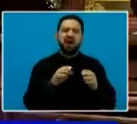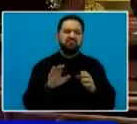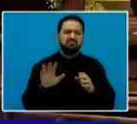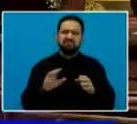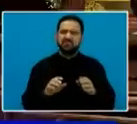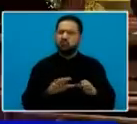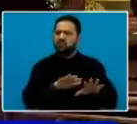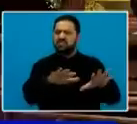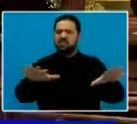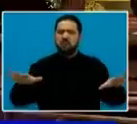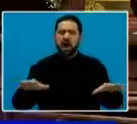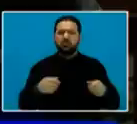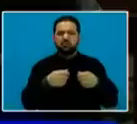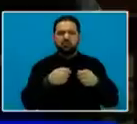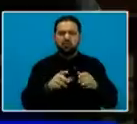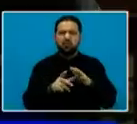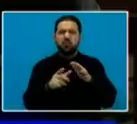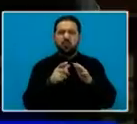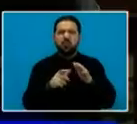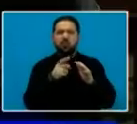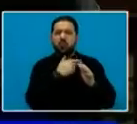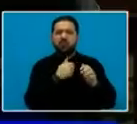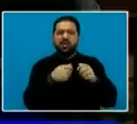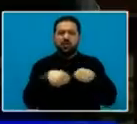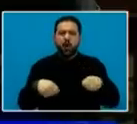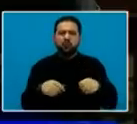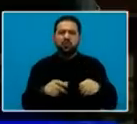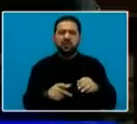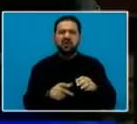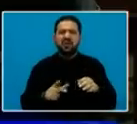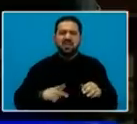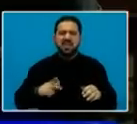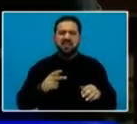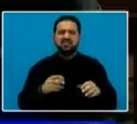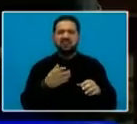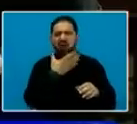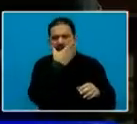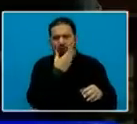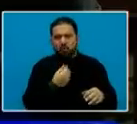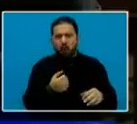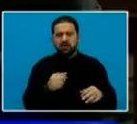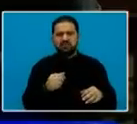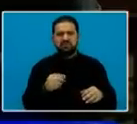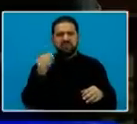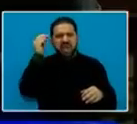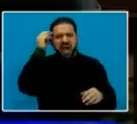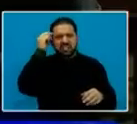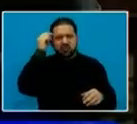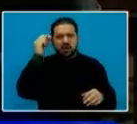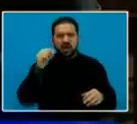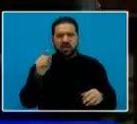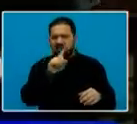spațiu bucolic, unde totul este frumos și totul e liniștit și tradițional. Dar nu ăsta e mersul